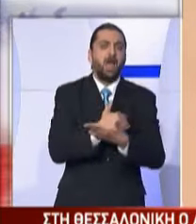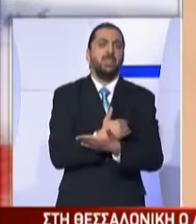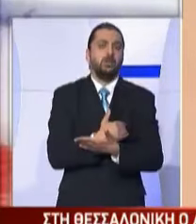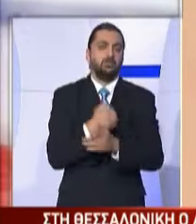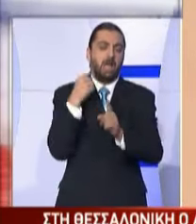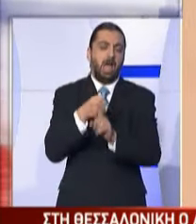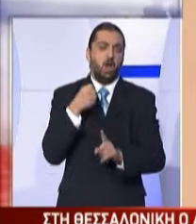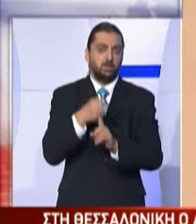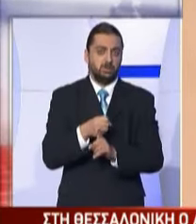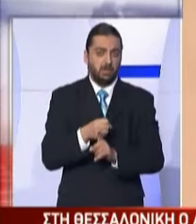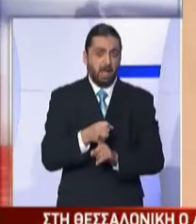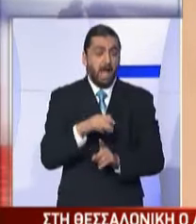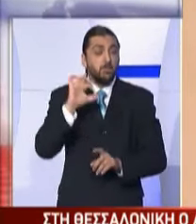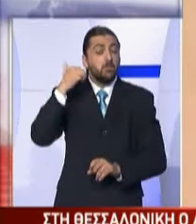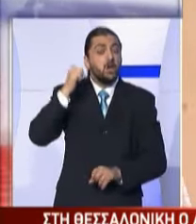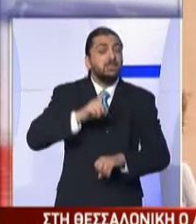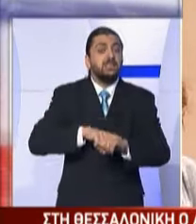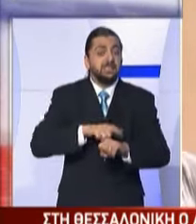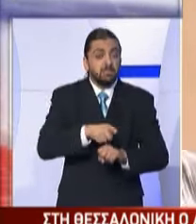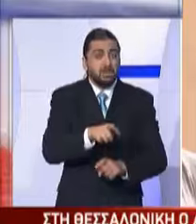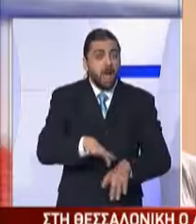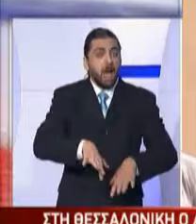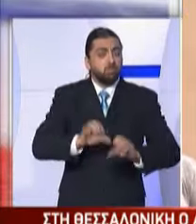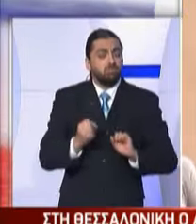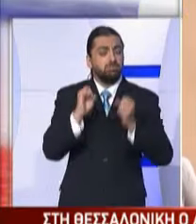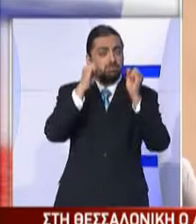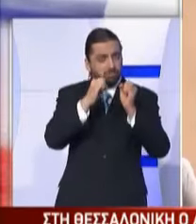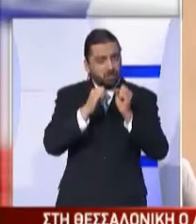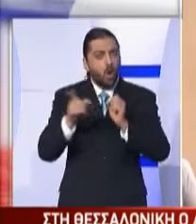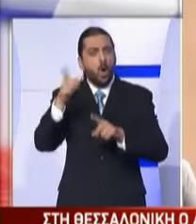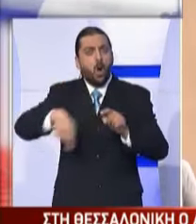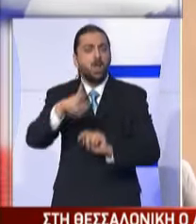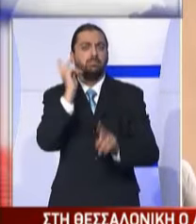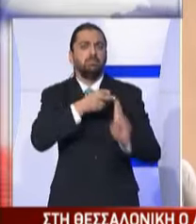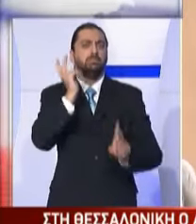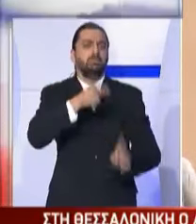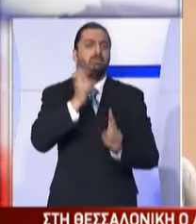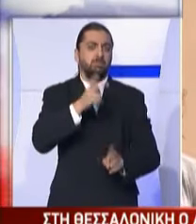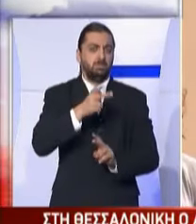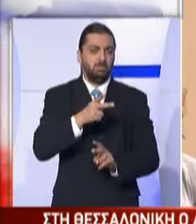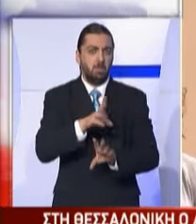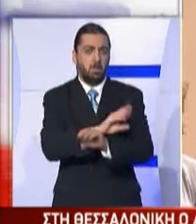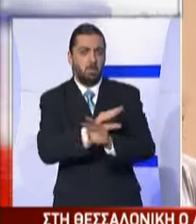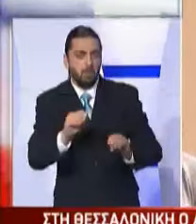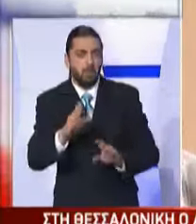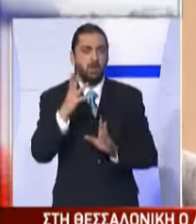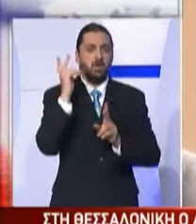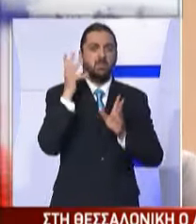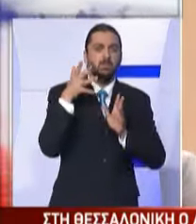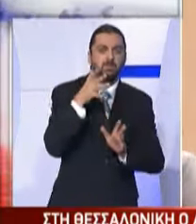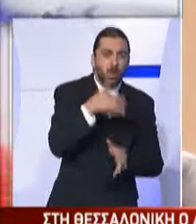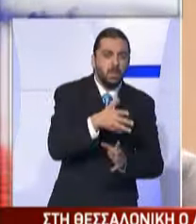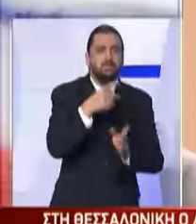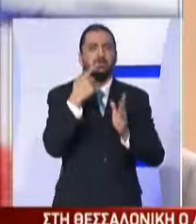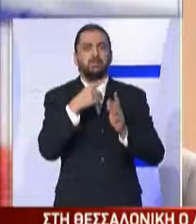πρώτη στιγμή συκοφαντήθηκε. Όταν δεν δέχεστε συκοφαντίες,